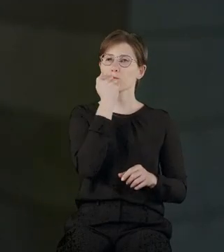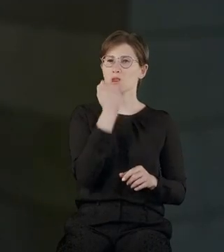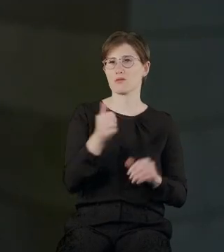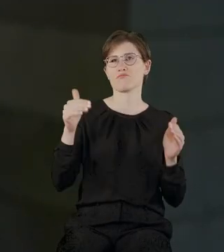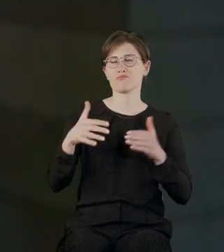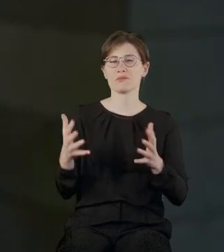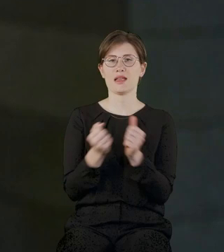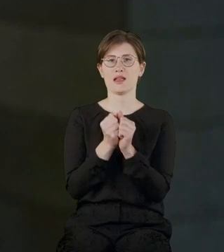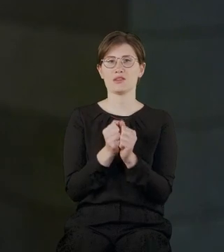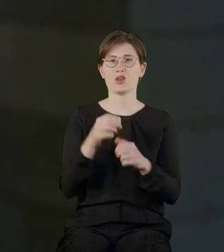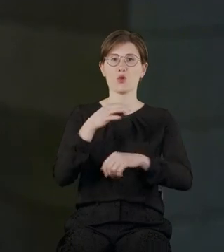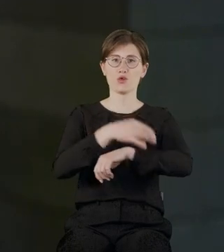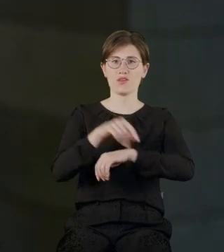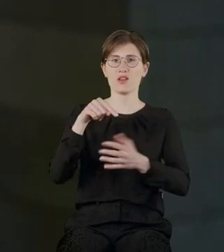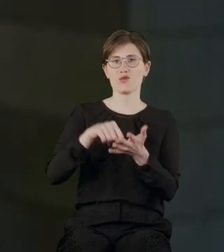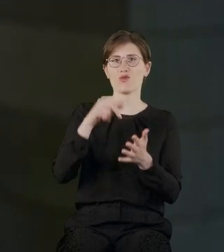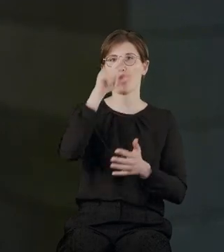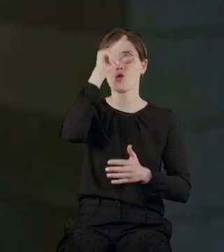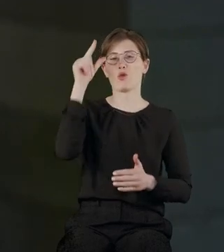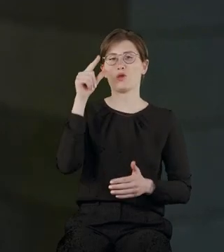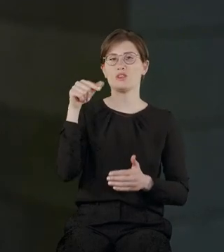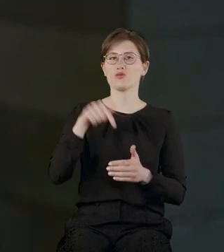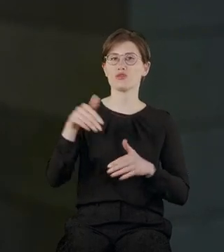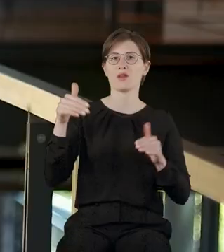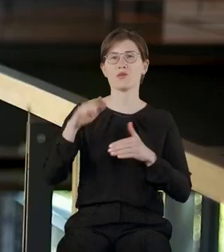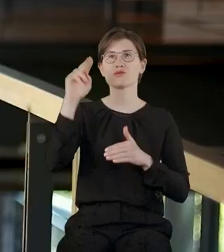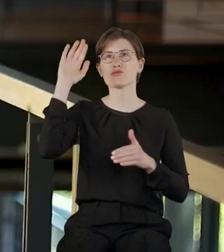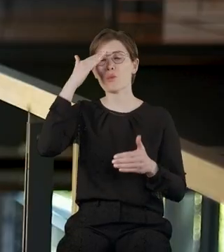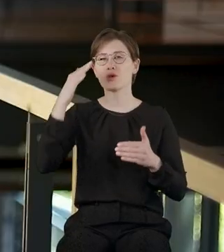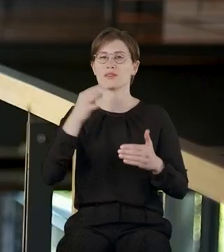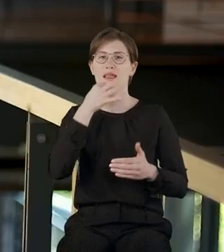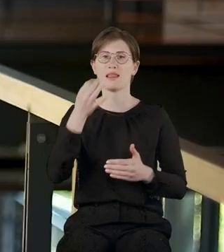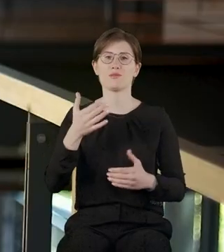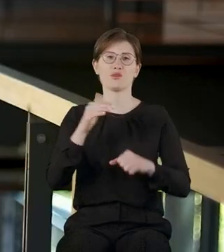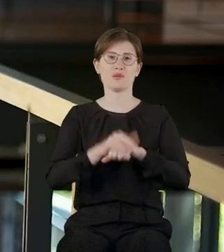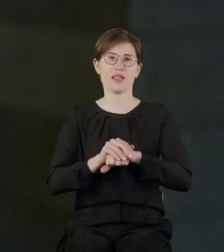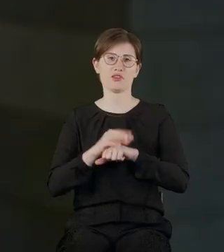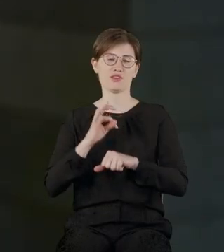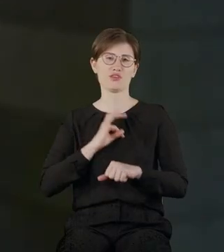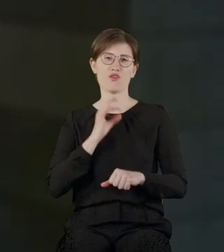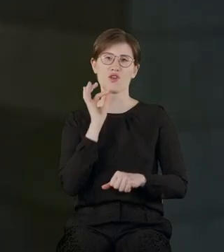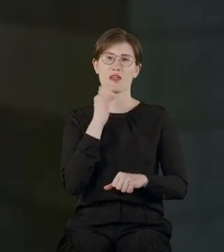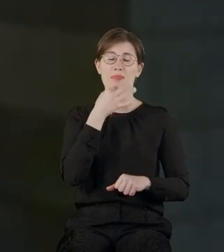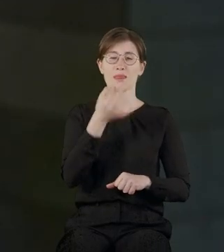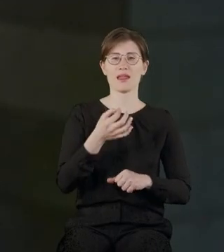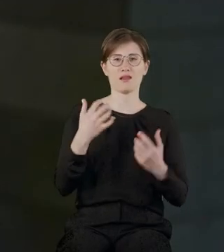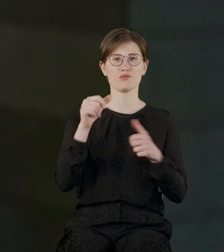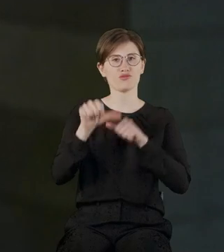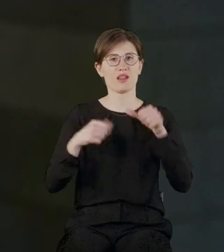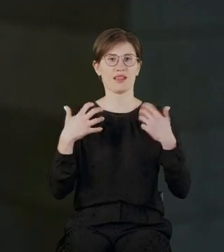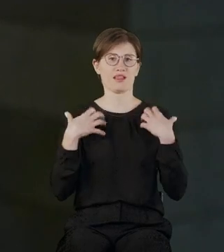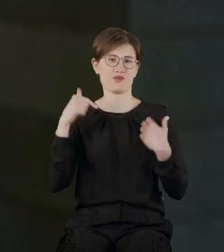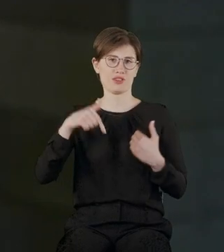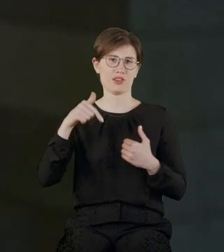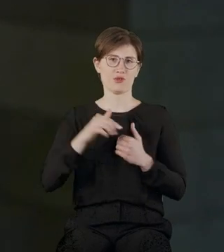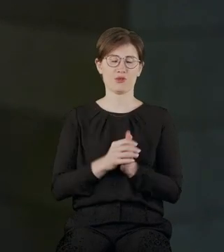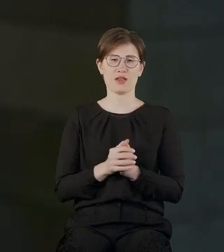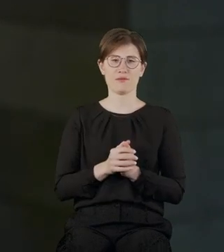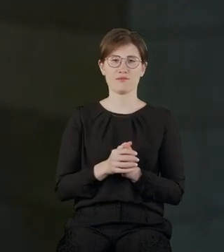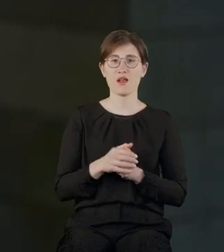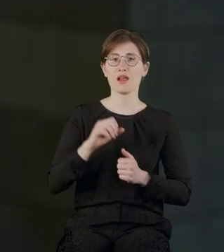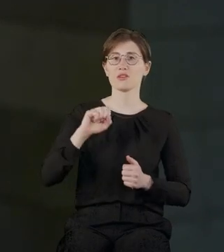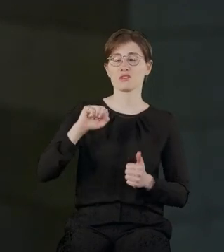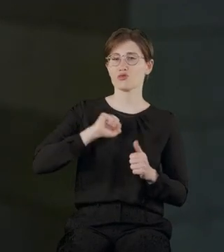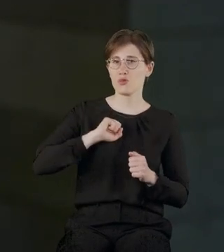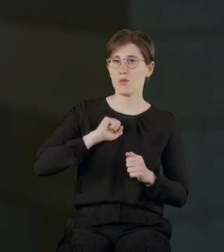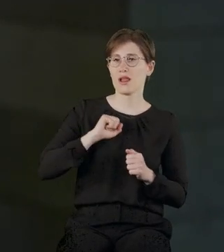Uniwersytet to ludzie. To tutaj nawiążesz najlepsze przyjaźnie i spędzisz najlepsze lata swojego życia. Ogromnym atutem jest położenie komunikacyjne